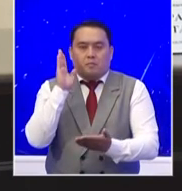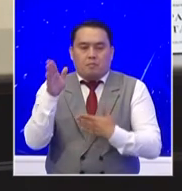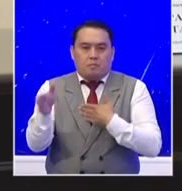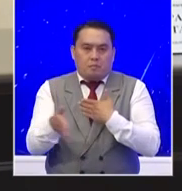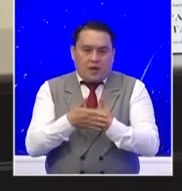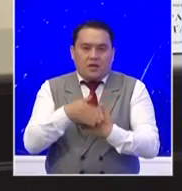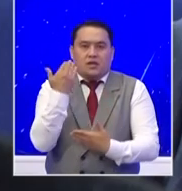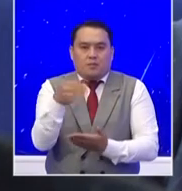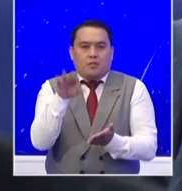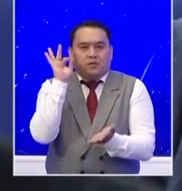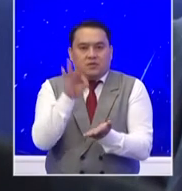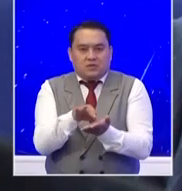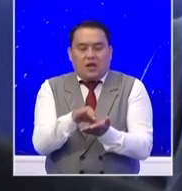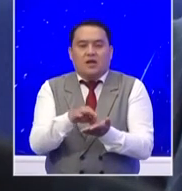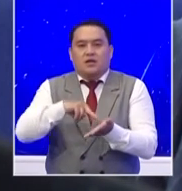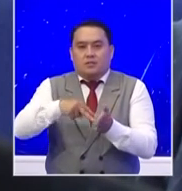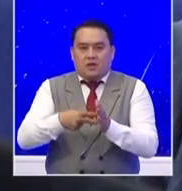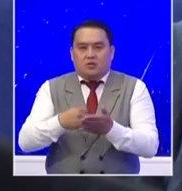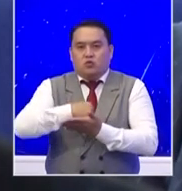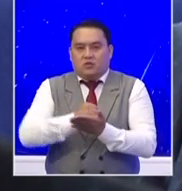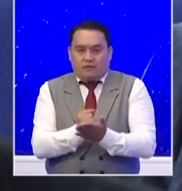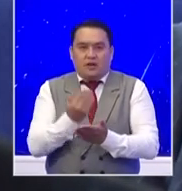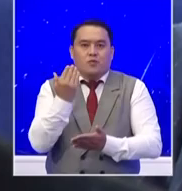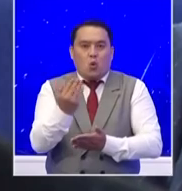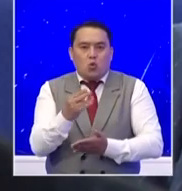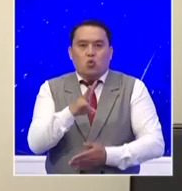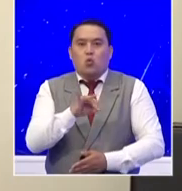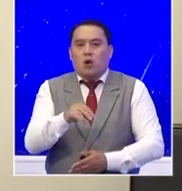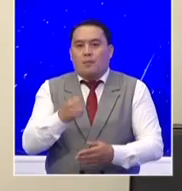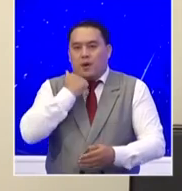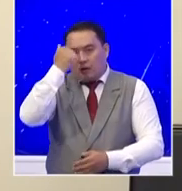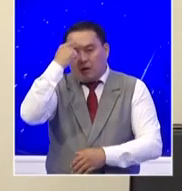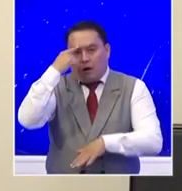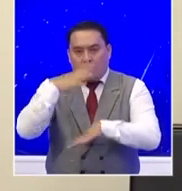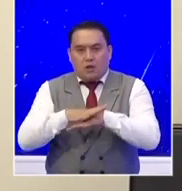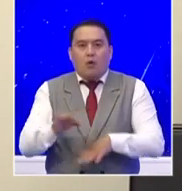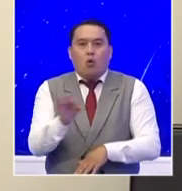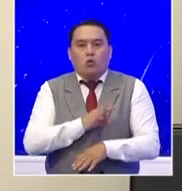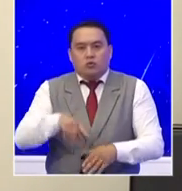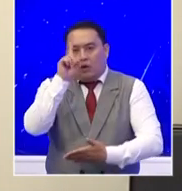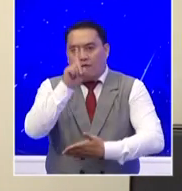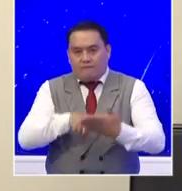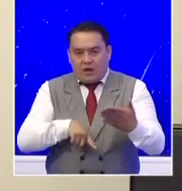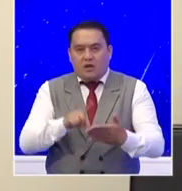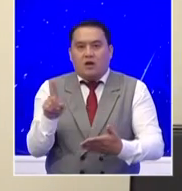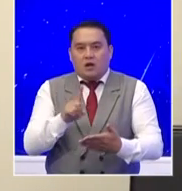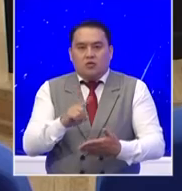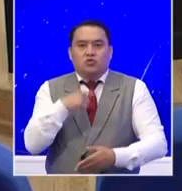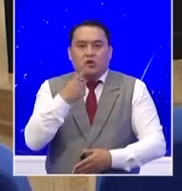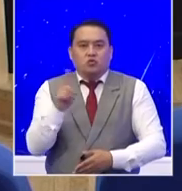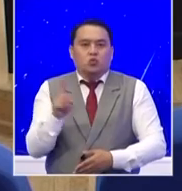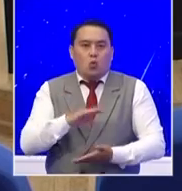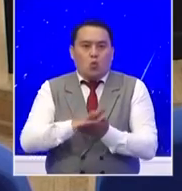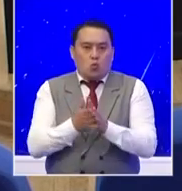новые задачи для улучшения жизни населения. В свою очередь Нурлан Куматаев поблагодарил акима области за оказанное доверие и отметил,